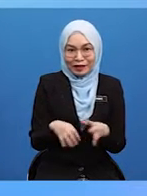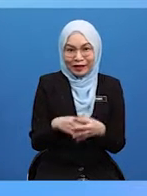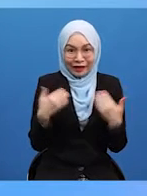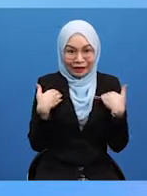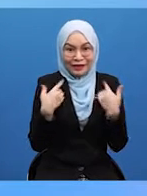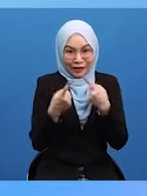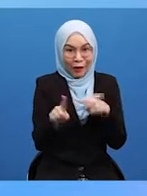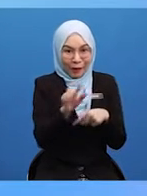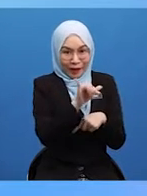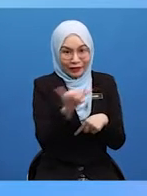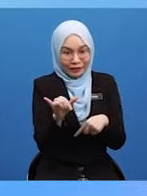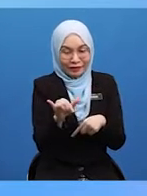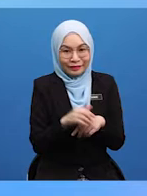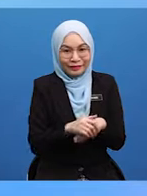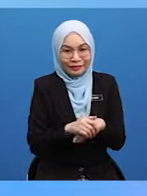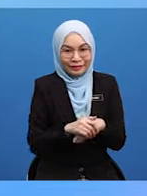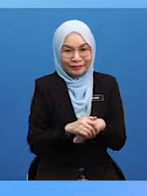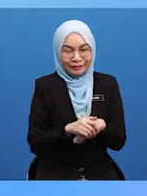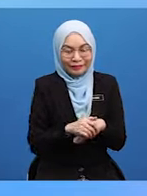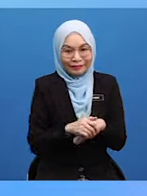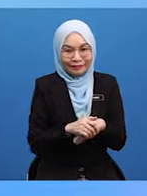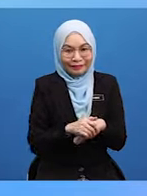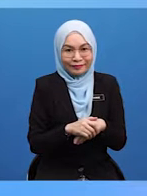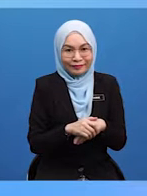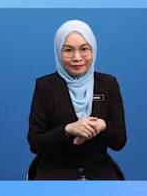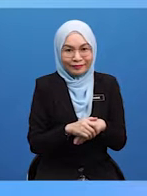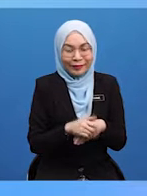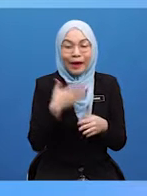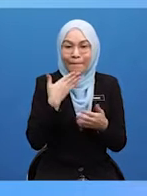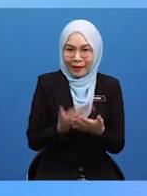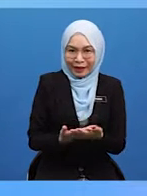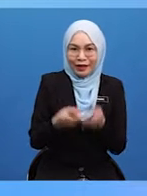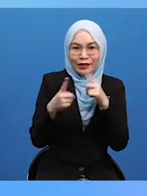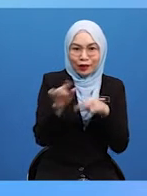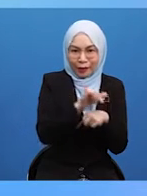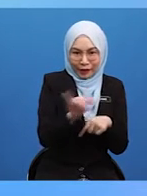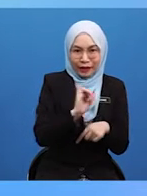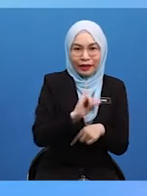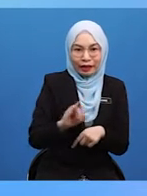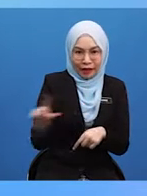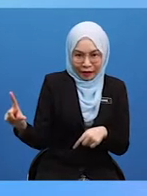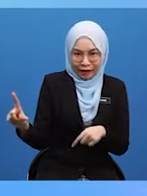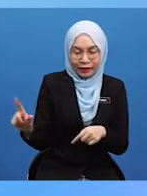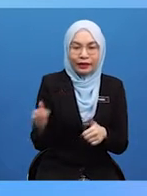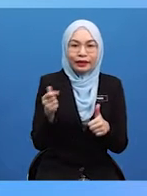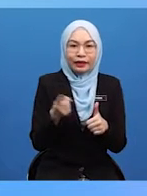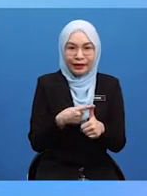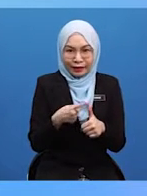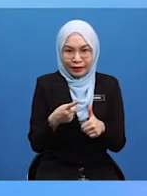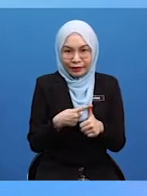anda mempunyai jawapan untuk soalan A dan B? Baiklah, jawapannya ialah